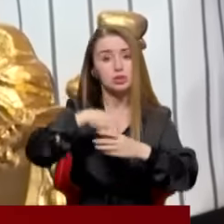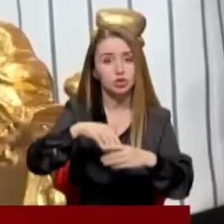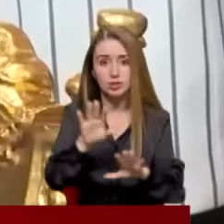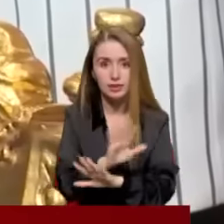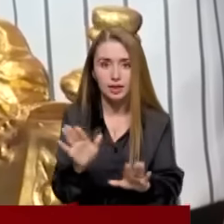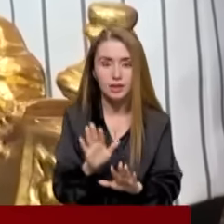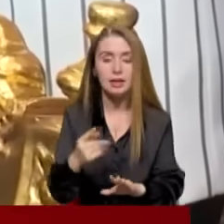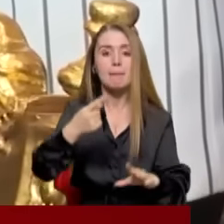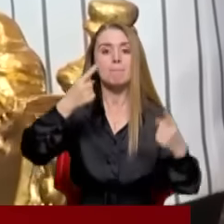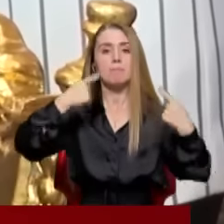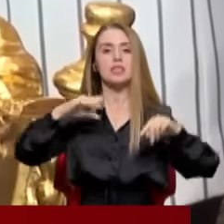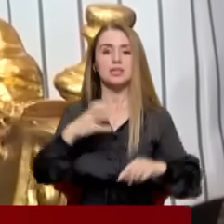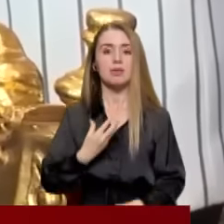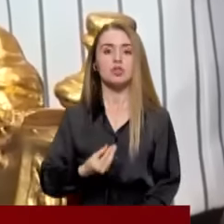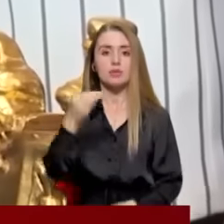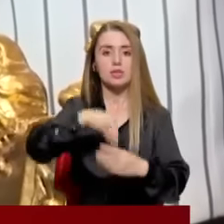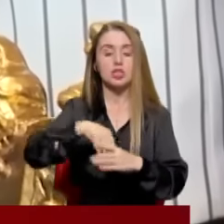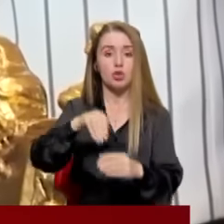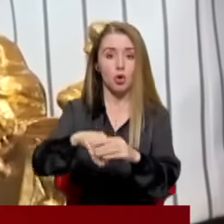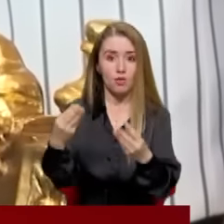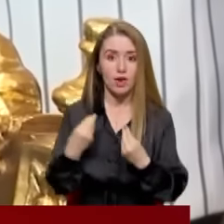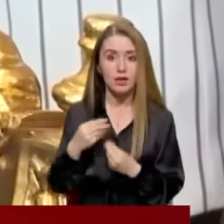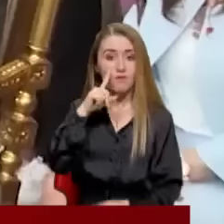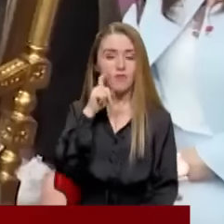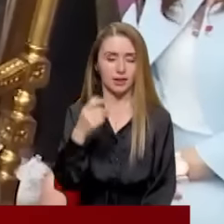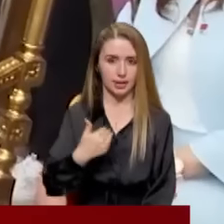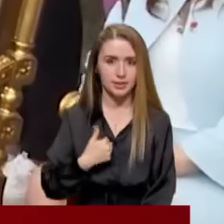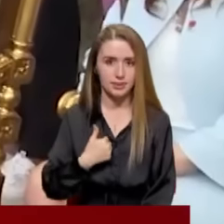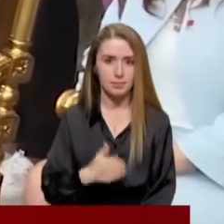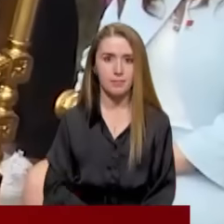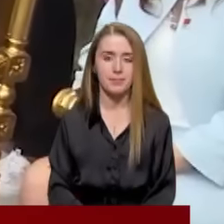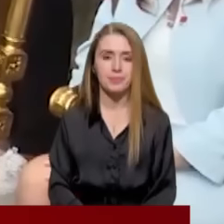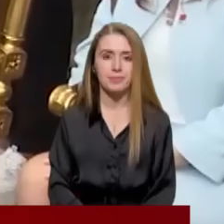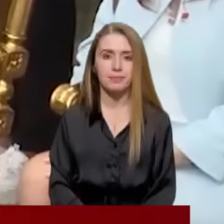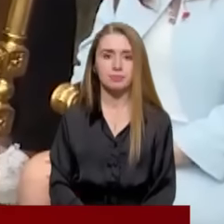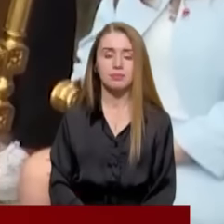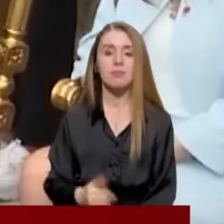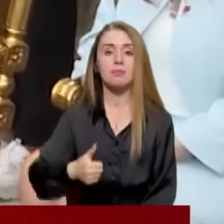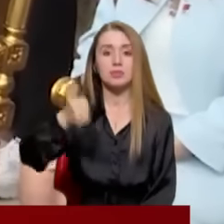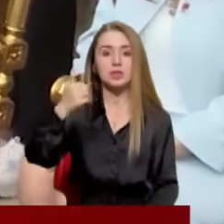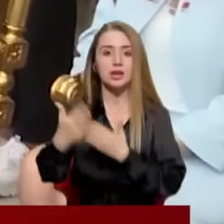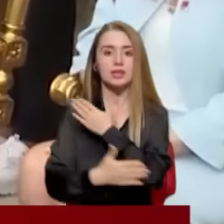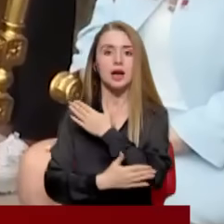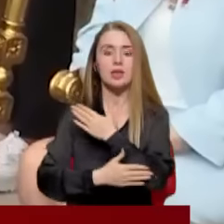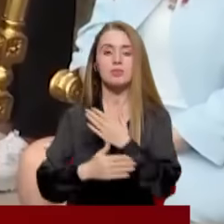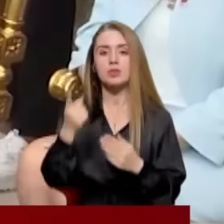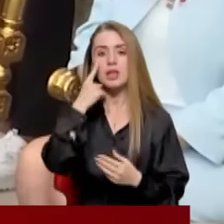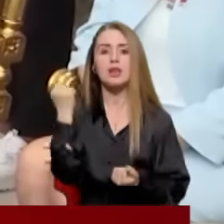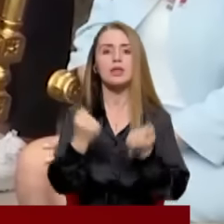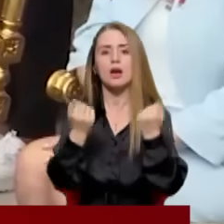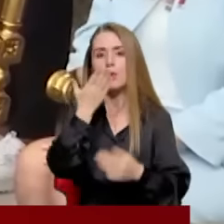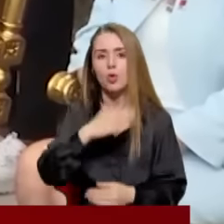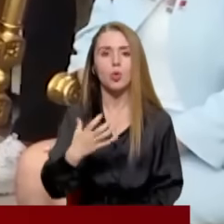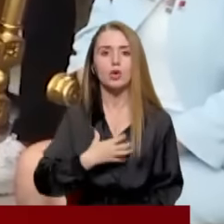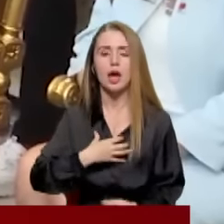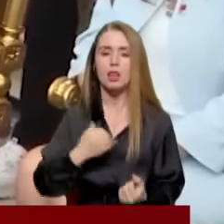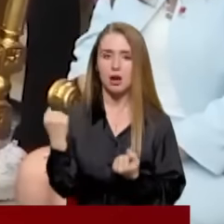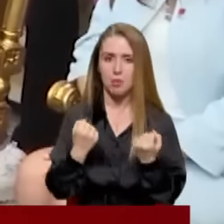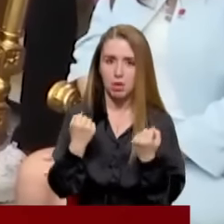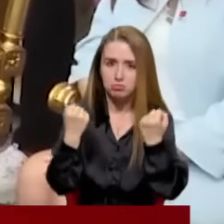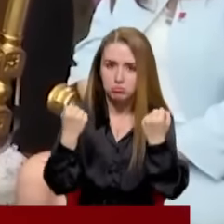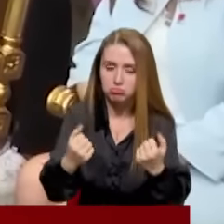değil, bize sahip çıkın diye oy verdiklerinin farkındayız. Hiçbir başkan yardımcımız makam aracı yok. Kendileri